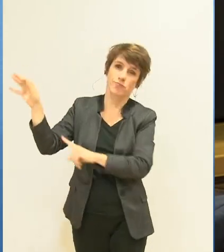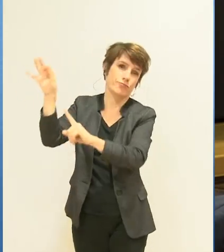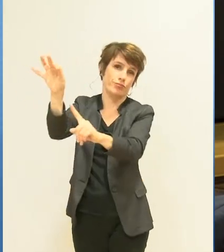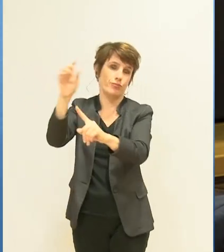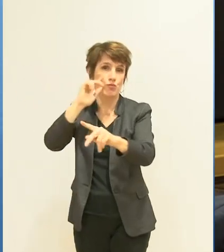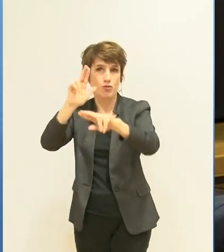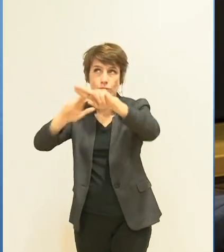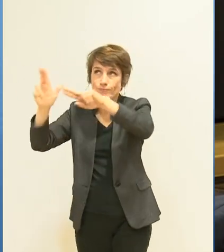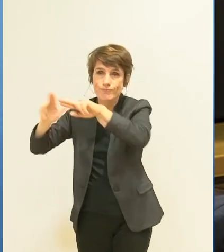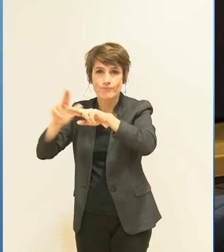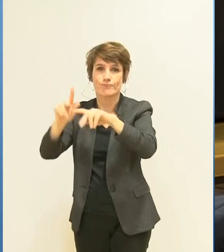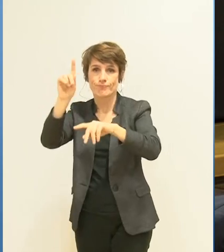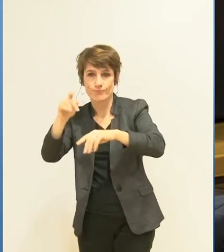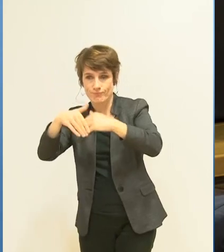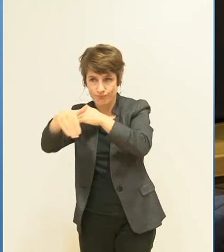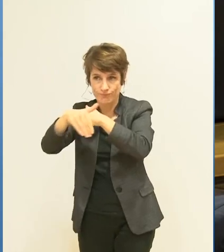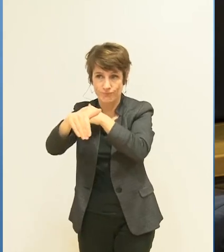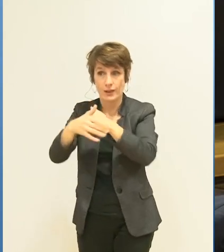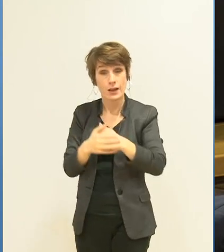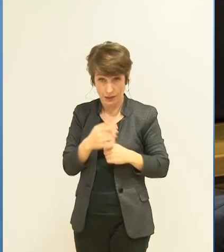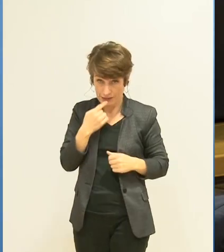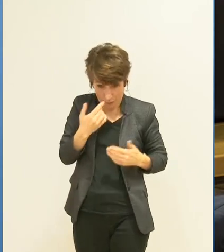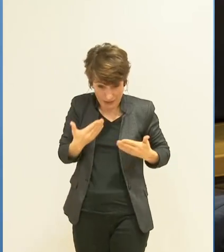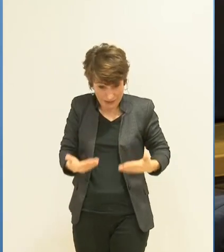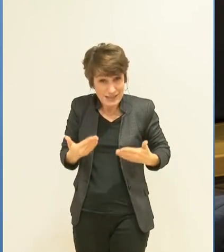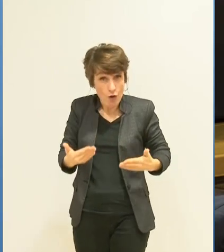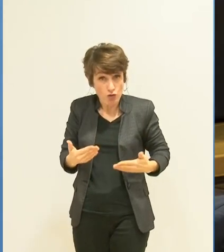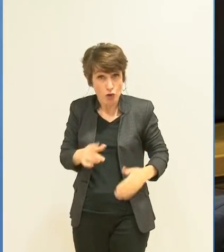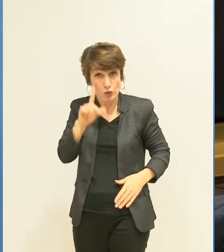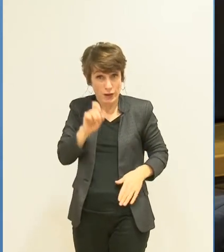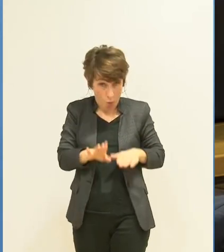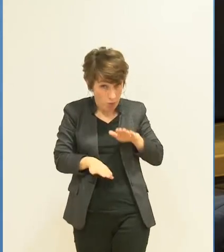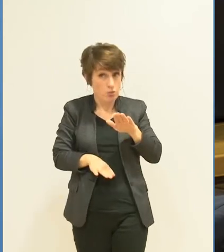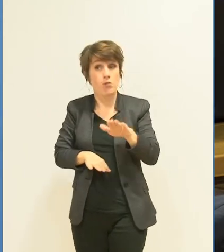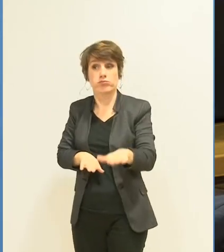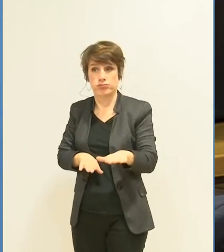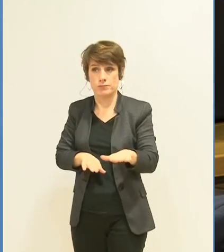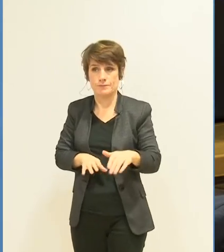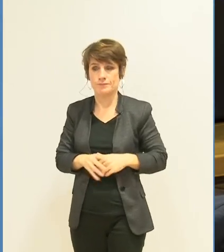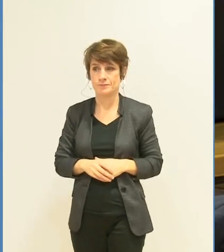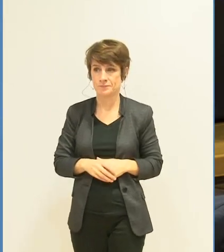donc c'est bien aujourd'hui effectivement que les opérations sont engagés